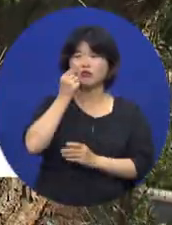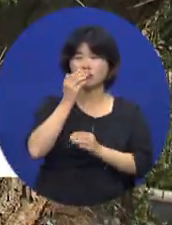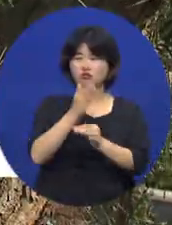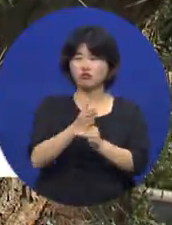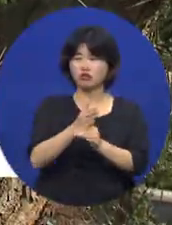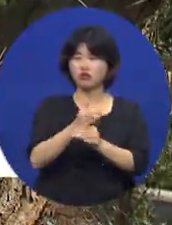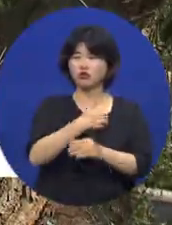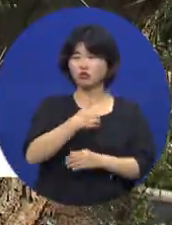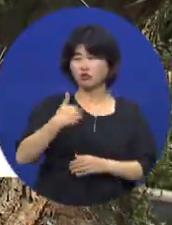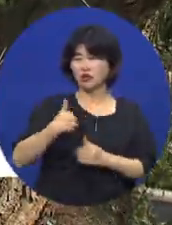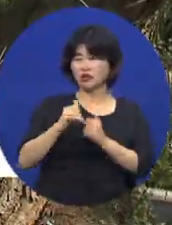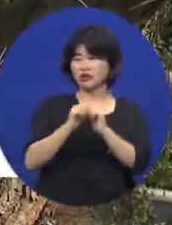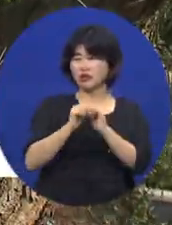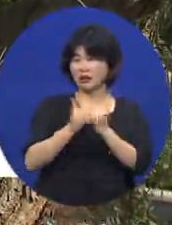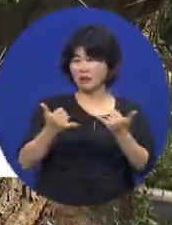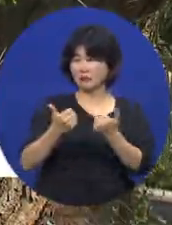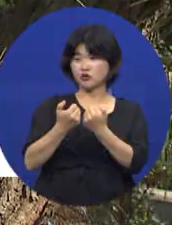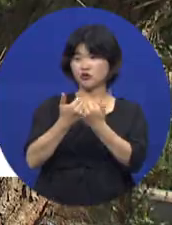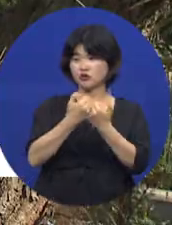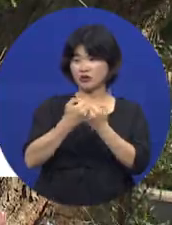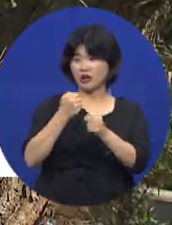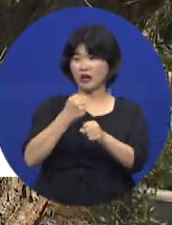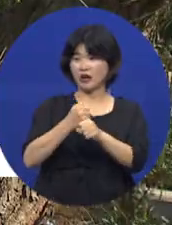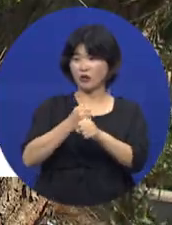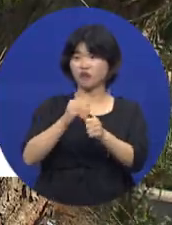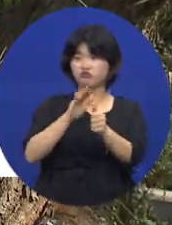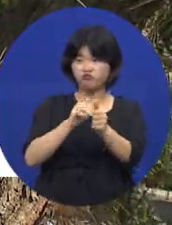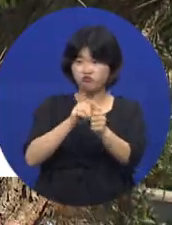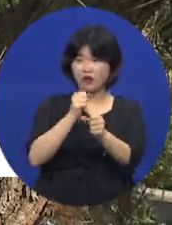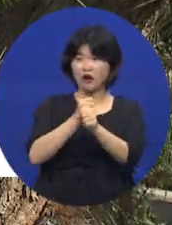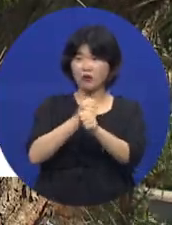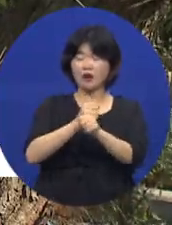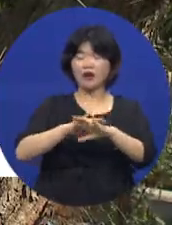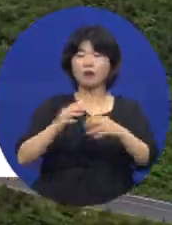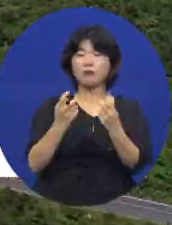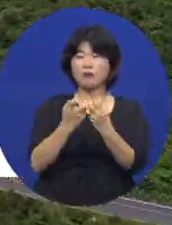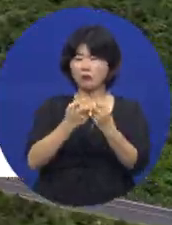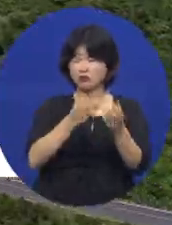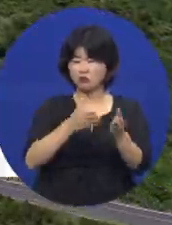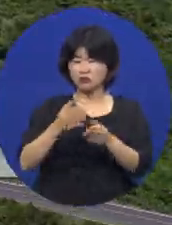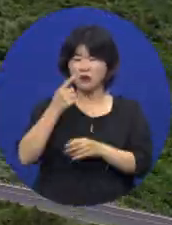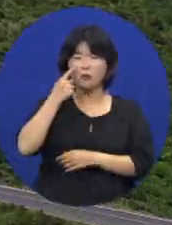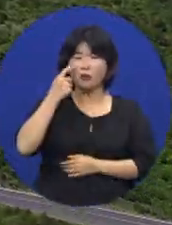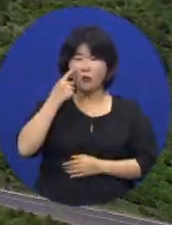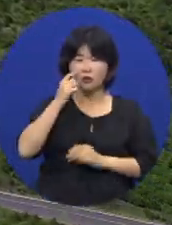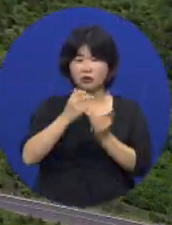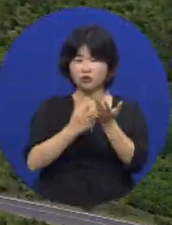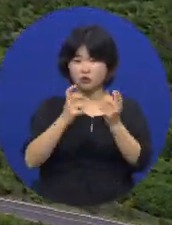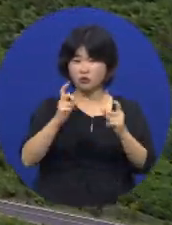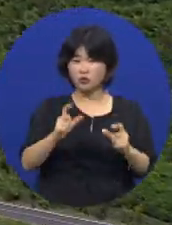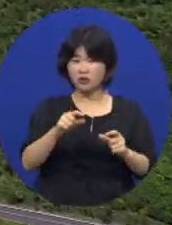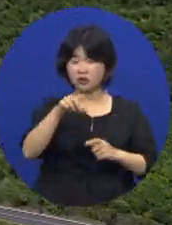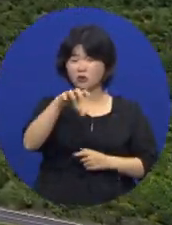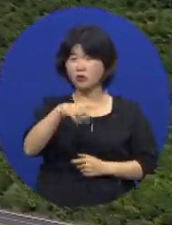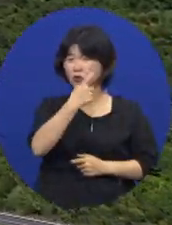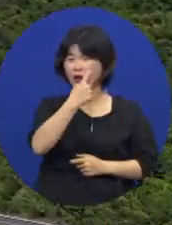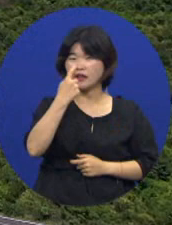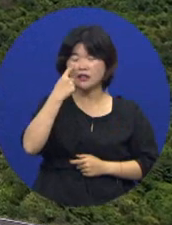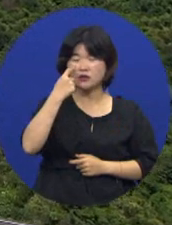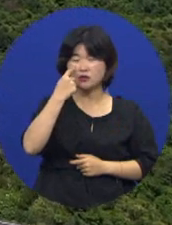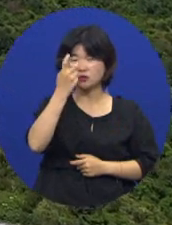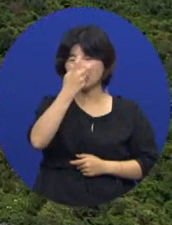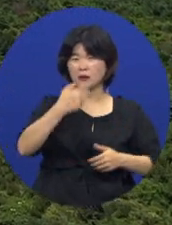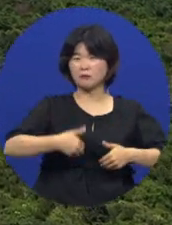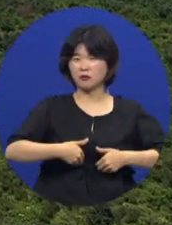충분하게 주면 달라고 논의를 하고 그 다음에 설득을 하고 대한 도전 마련 해 보고 제주도는 현장 확인이 필요한 보호